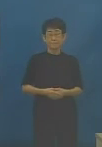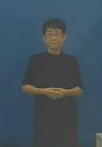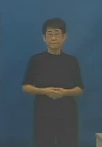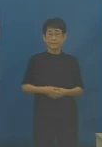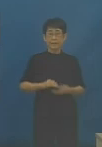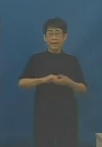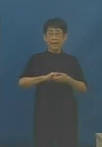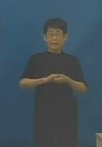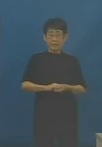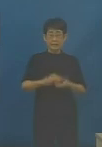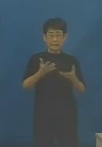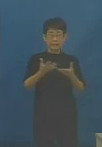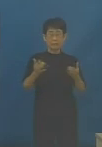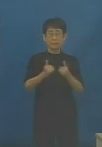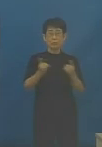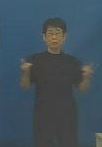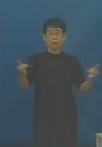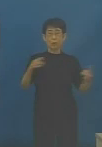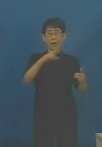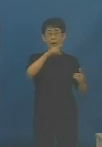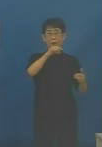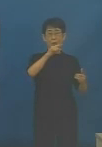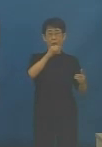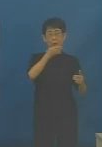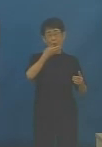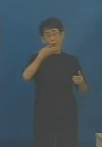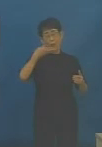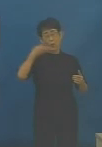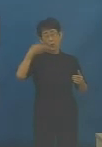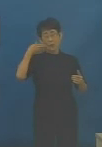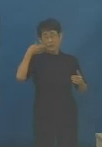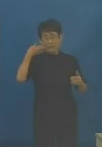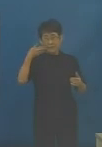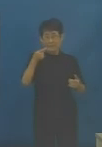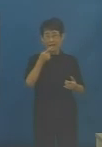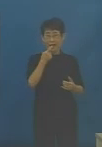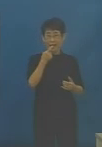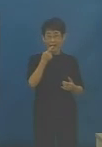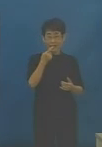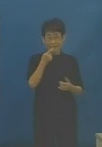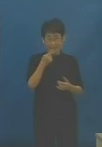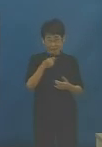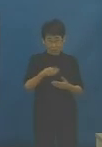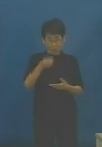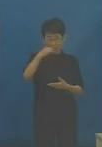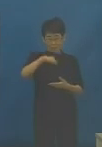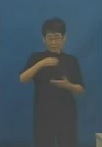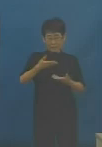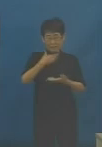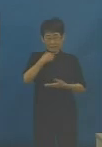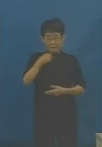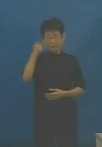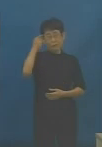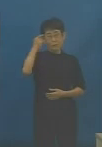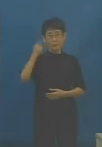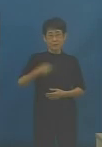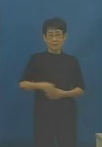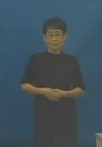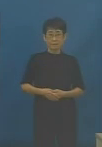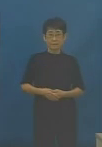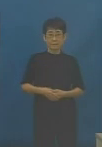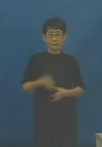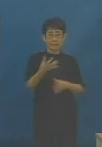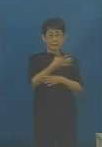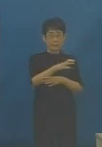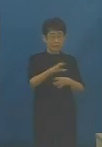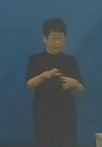ひ多くの方々に鳥取の味覚をあの感じていただければありがたいと思います。で、あの境漁港